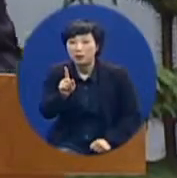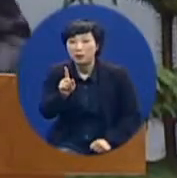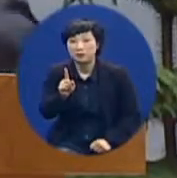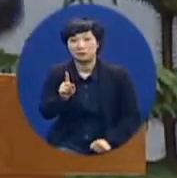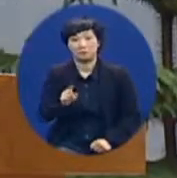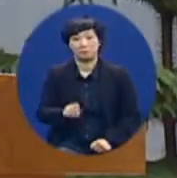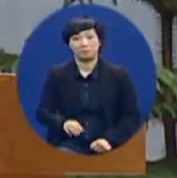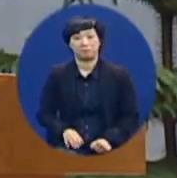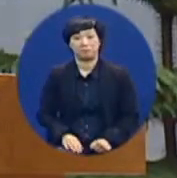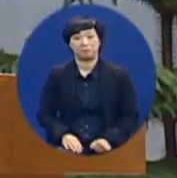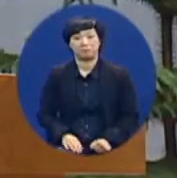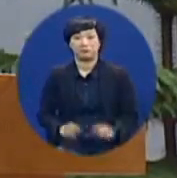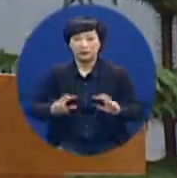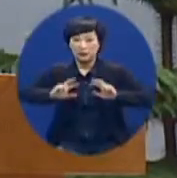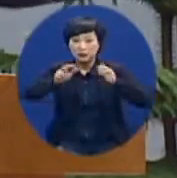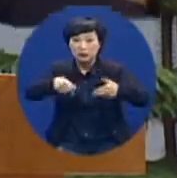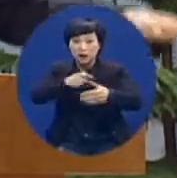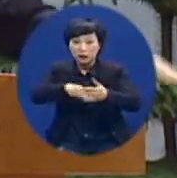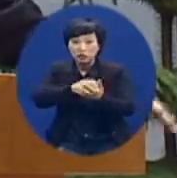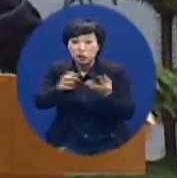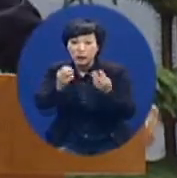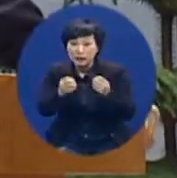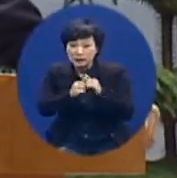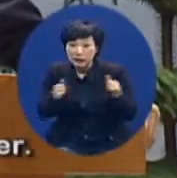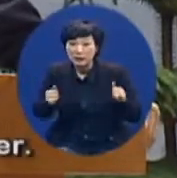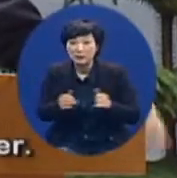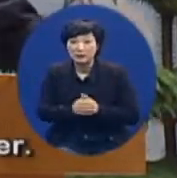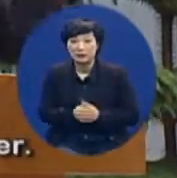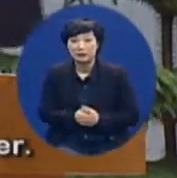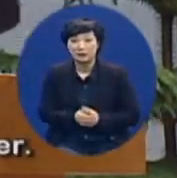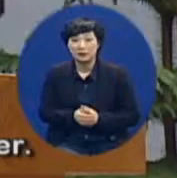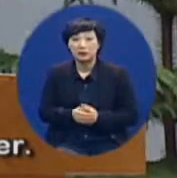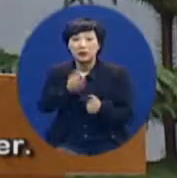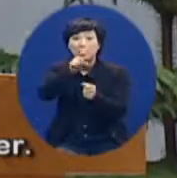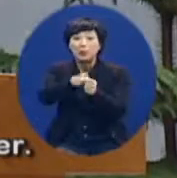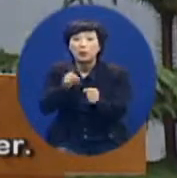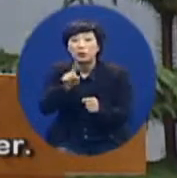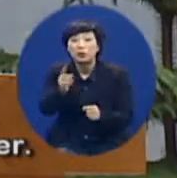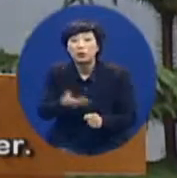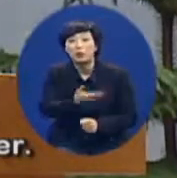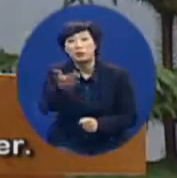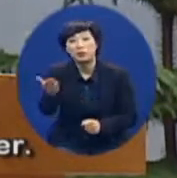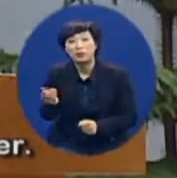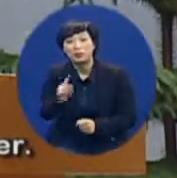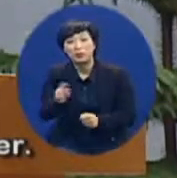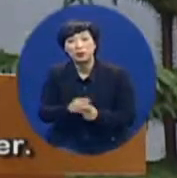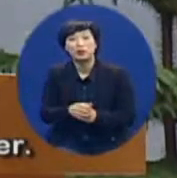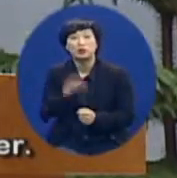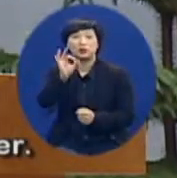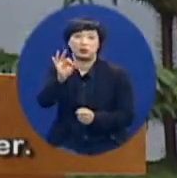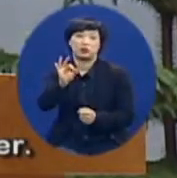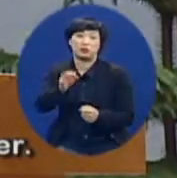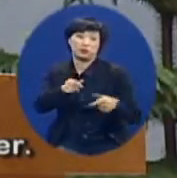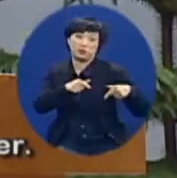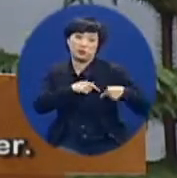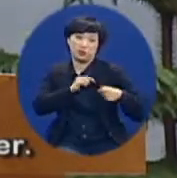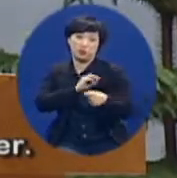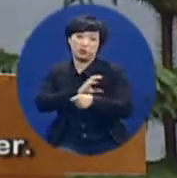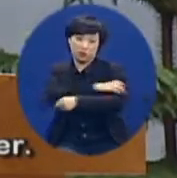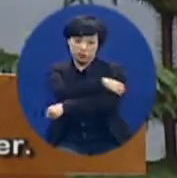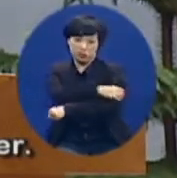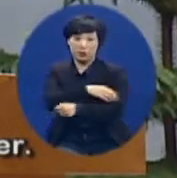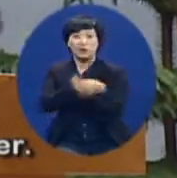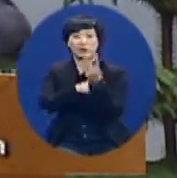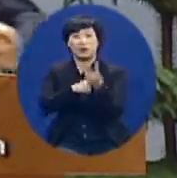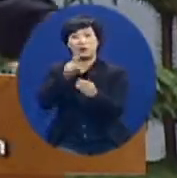뭐냐이 지구상에 수많은 사람들의 발걸음이 돈 병의 권세 때문에 움직이는 거야 돈 명의